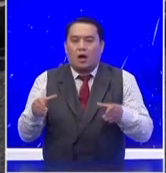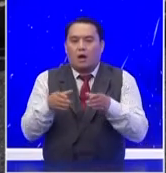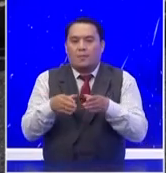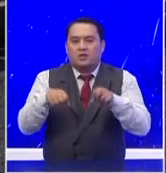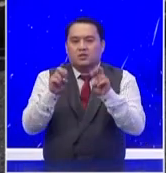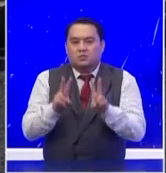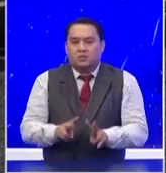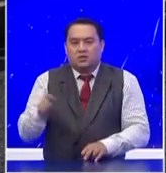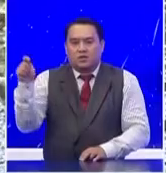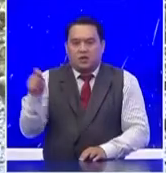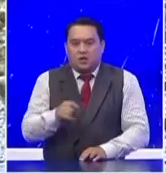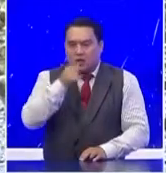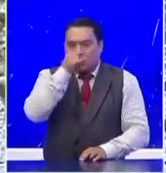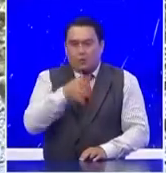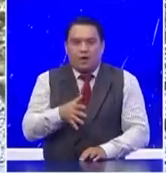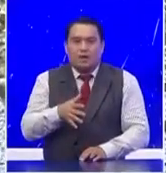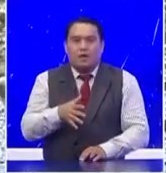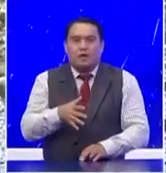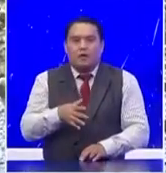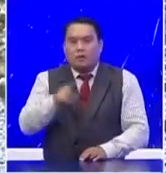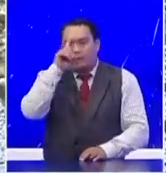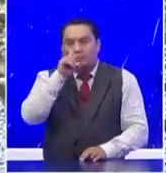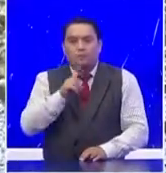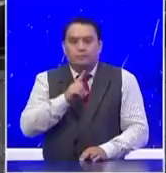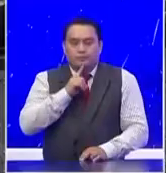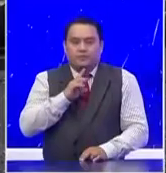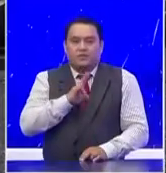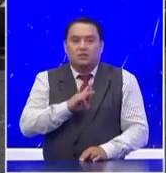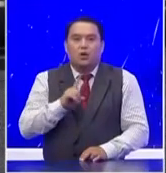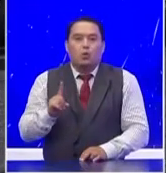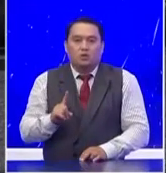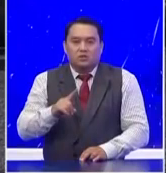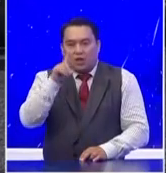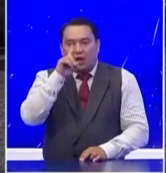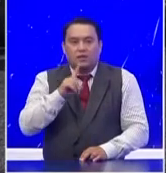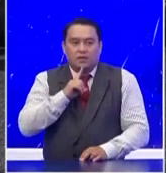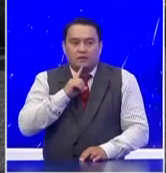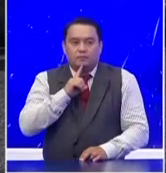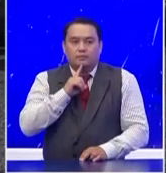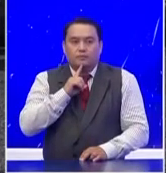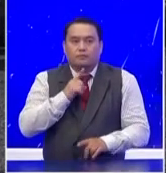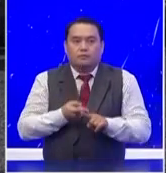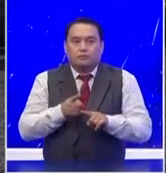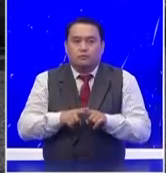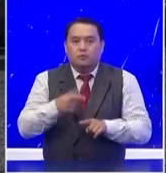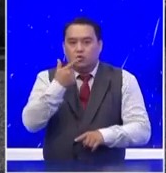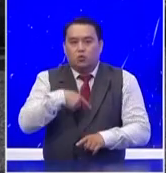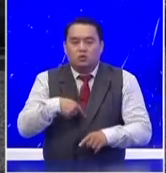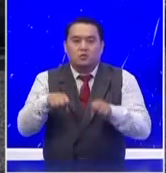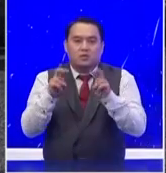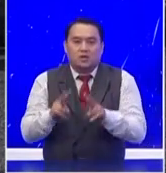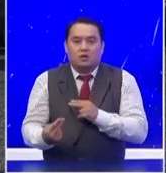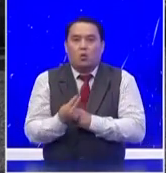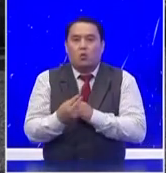специалистер мамандары келе алмай қалды да. Сол бір ай сол наурыз айынан бастап сол осы өзіміздің жергілікті мамандарды